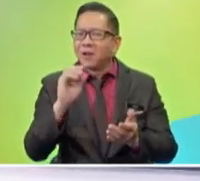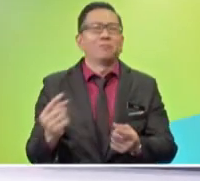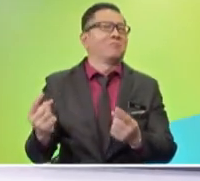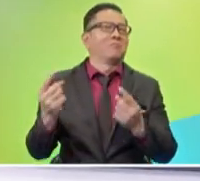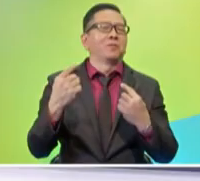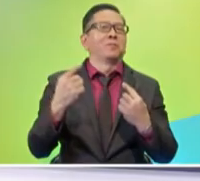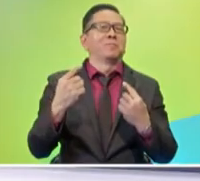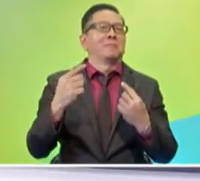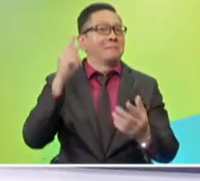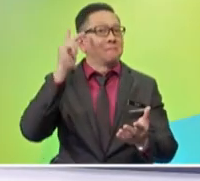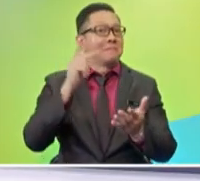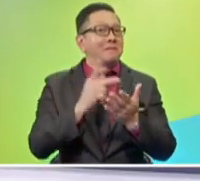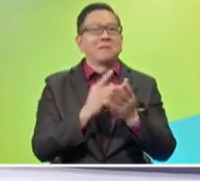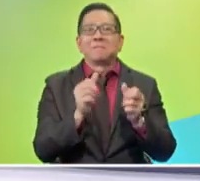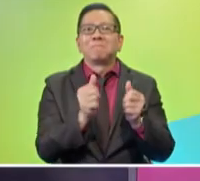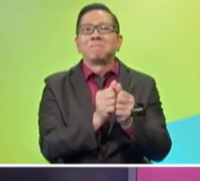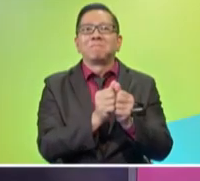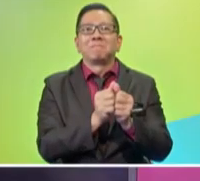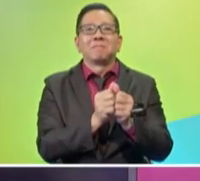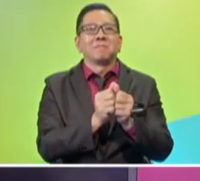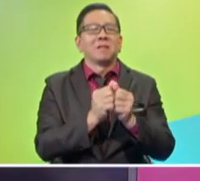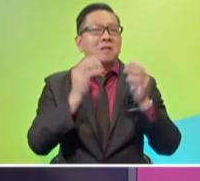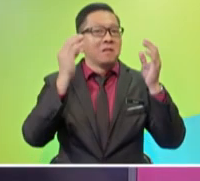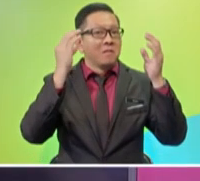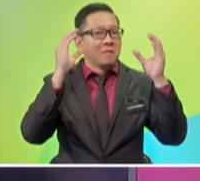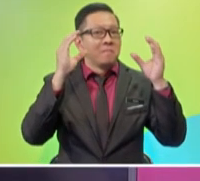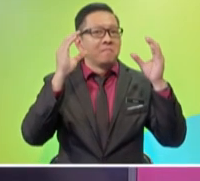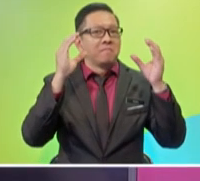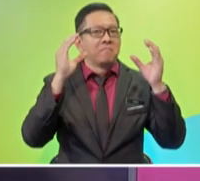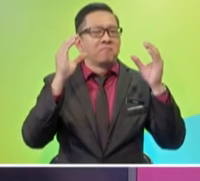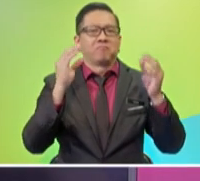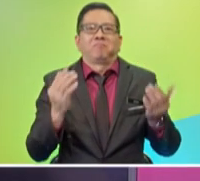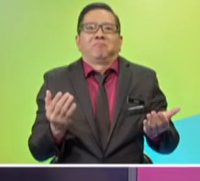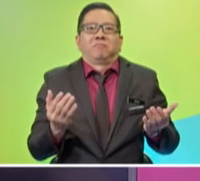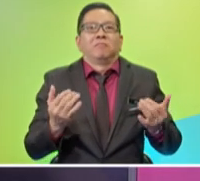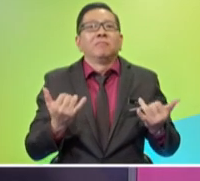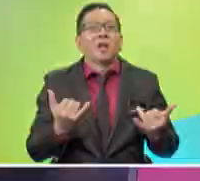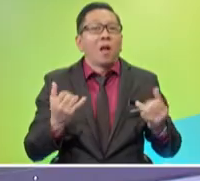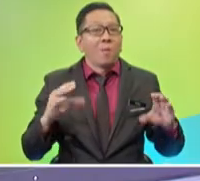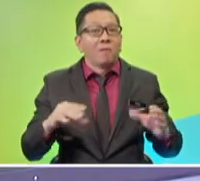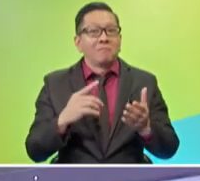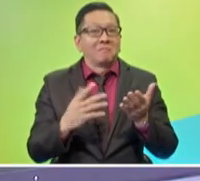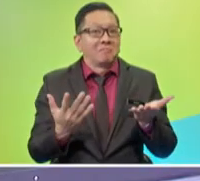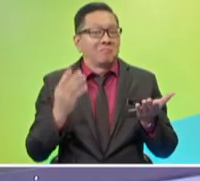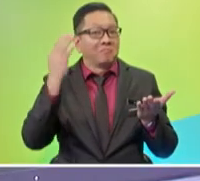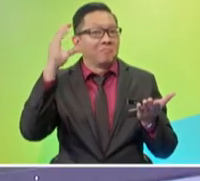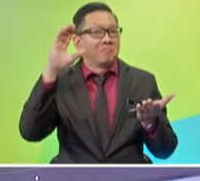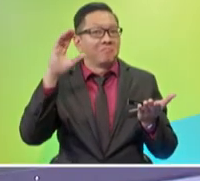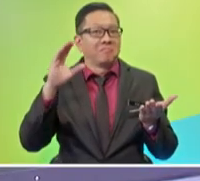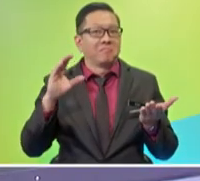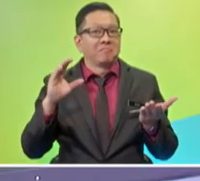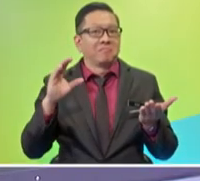sama-sama kenal Sifar. Cikgu, segmen ini apa pula aktiviti yang kita nak lakukan ni, cikgu? Baiklah, seperti yang Mira cakap